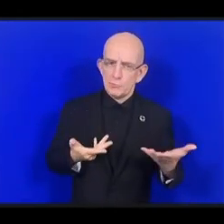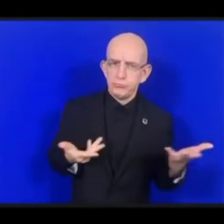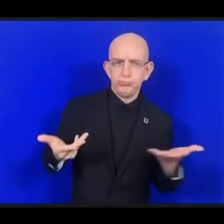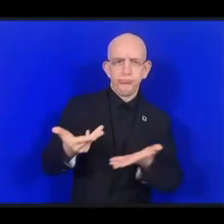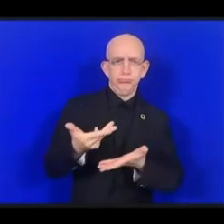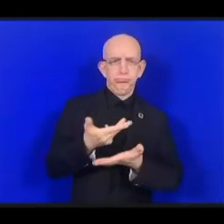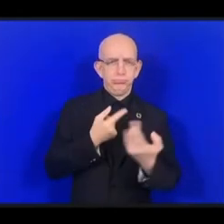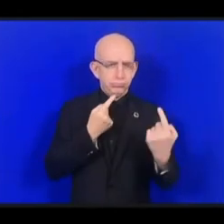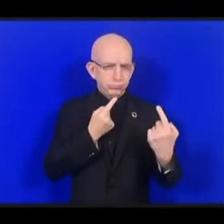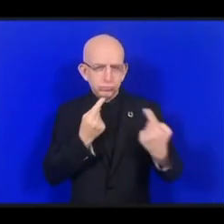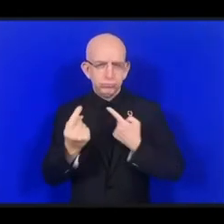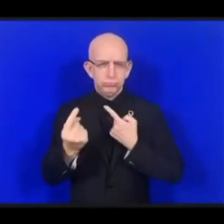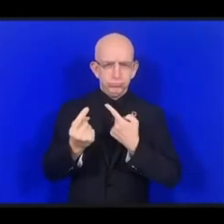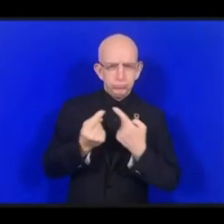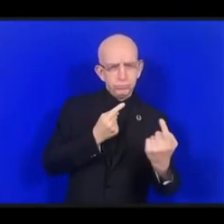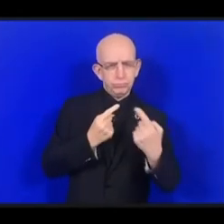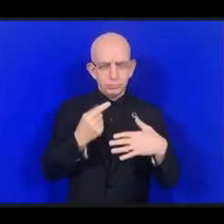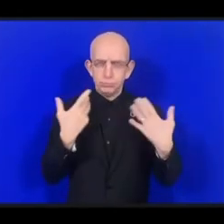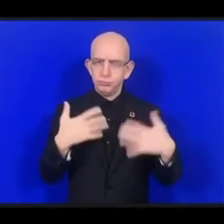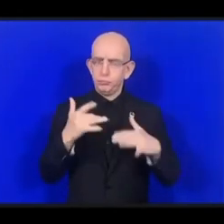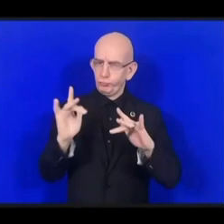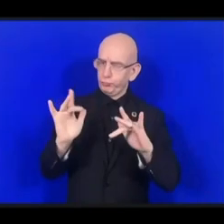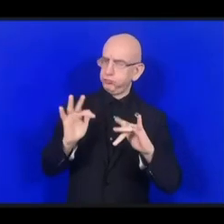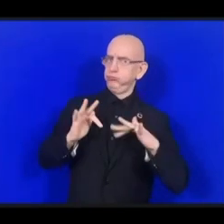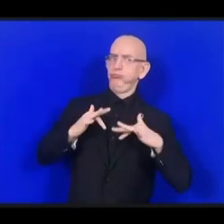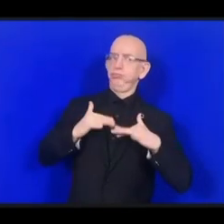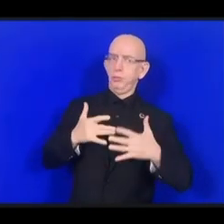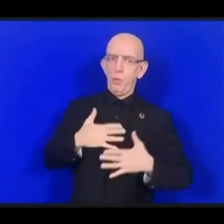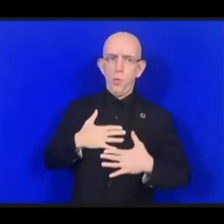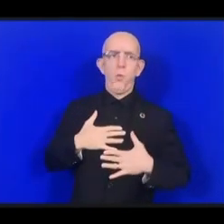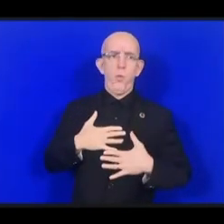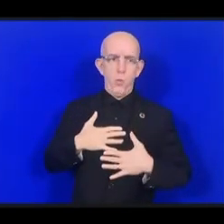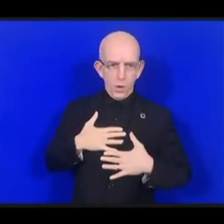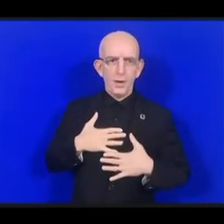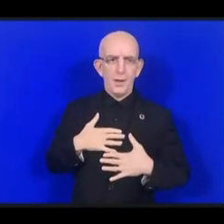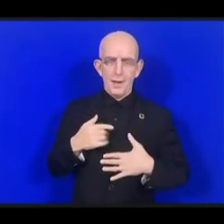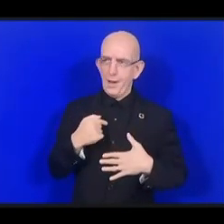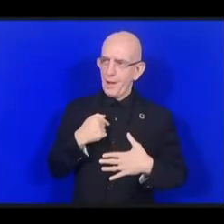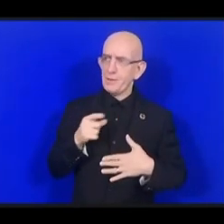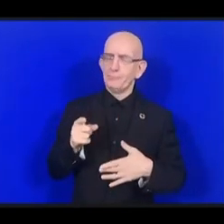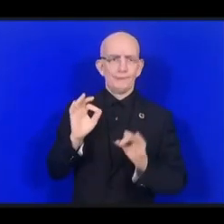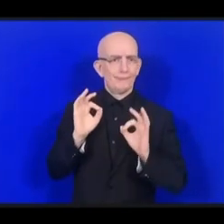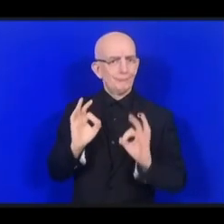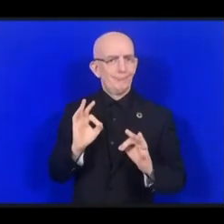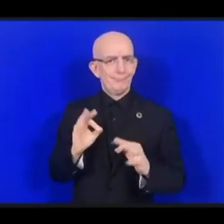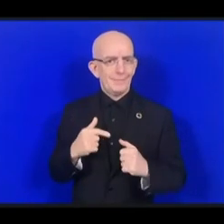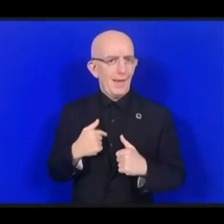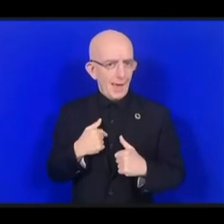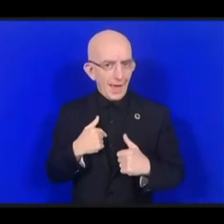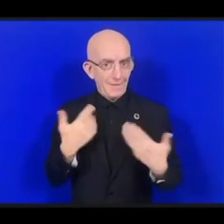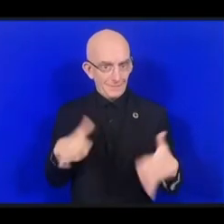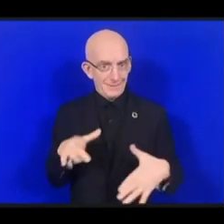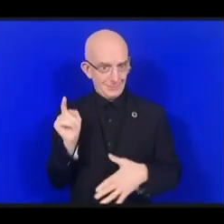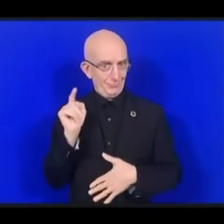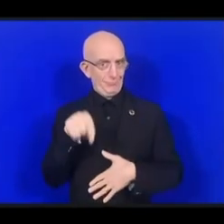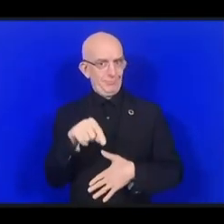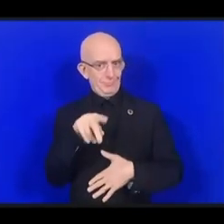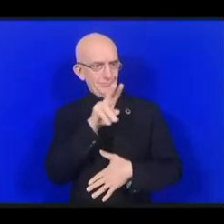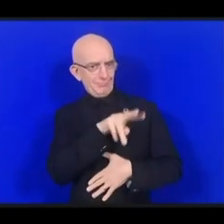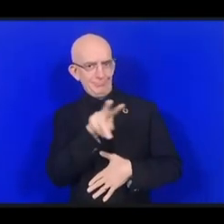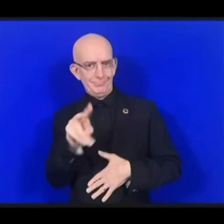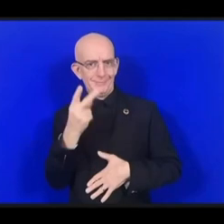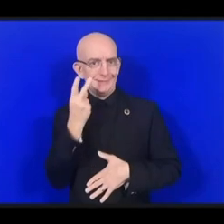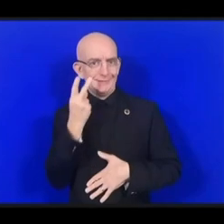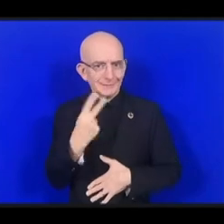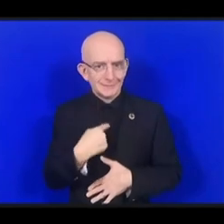をこの目で確かめることができ大変嬉しく思ってまた第18回インターネットガバナンスフォーラムの